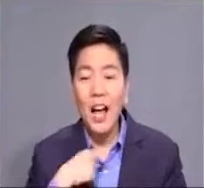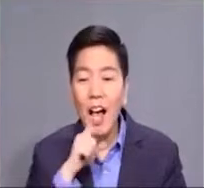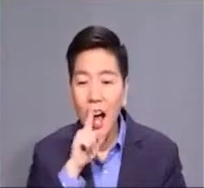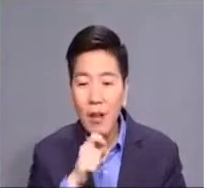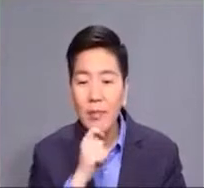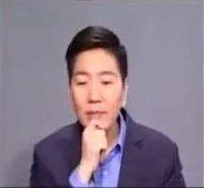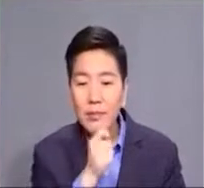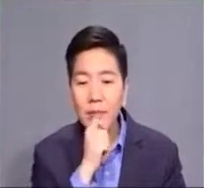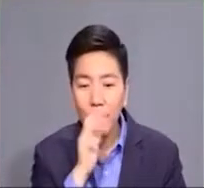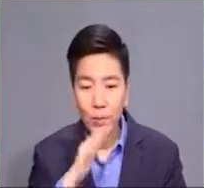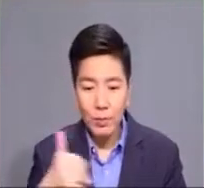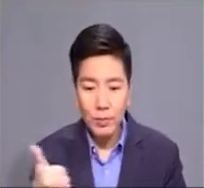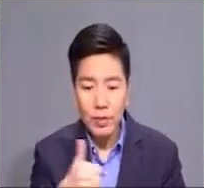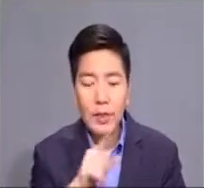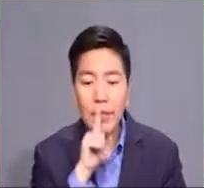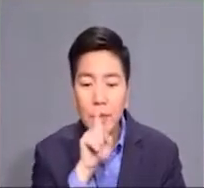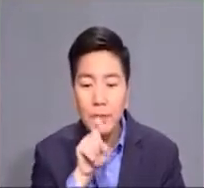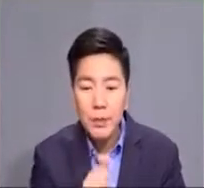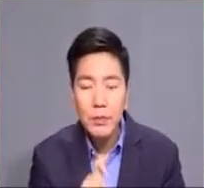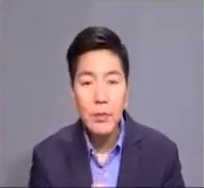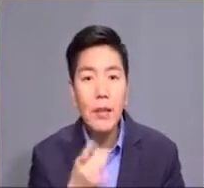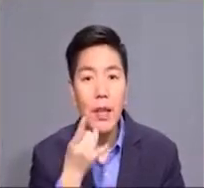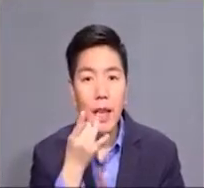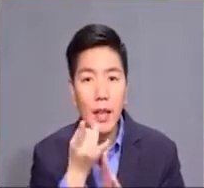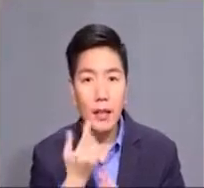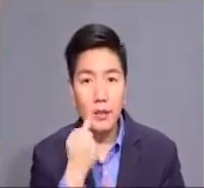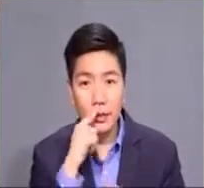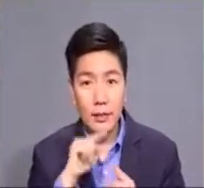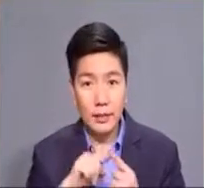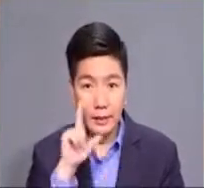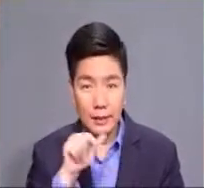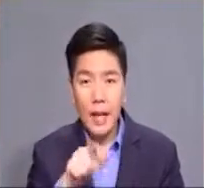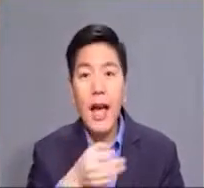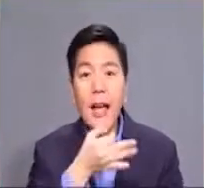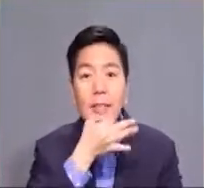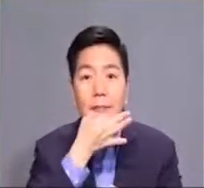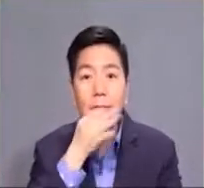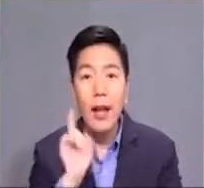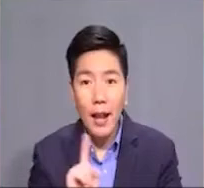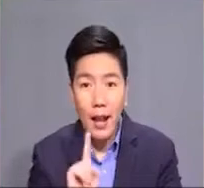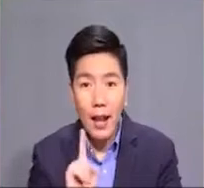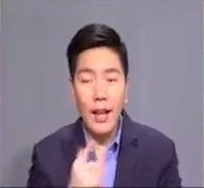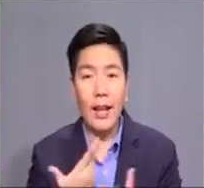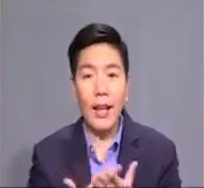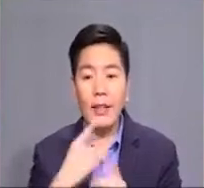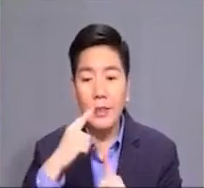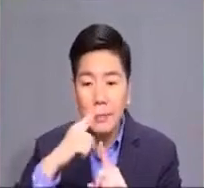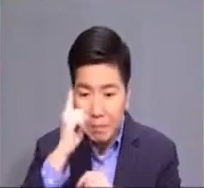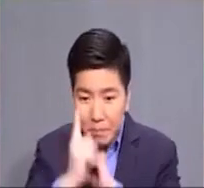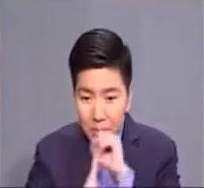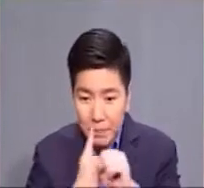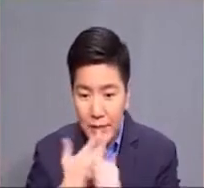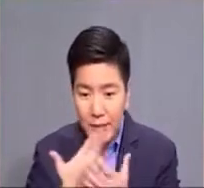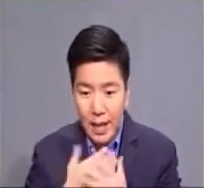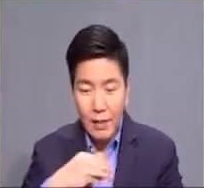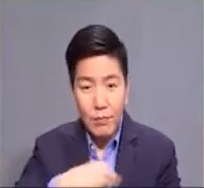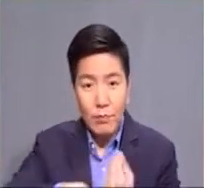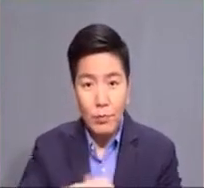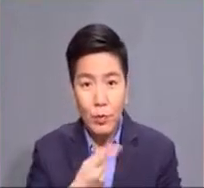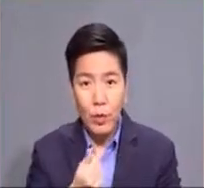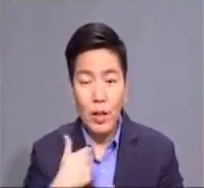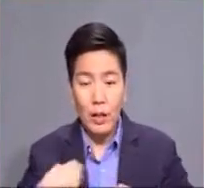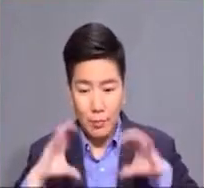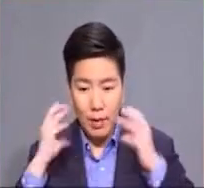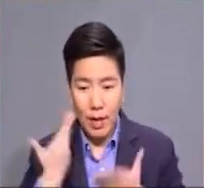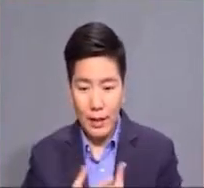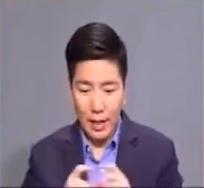ถามสัมภาษณ์ชาวบ้านเนี่ยถามคำถามอะไรบ้างอะค่ะ คำถามหลักๆคือลุงอาชีพอะไรรายได้ของลุงต่อปีเท่าไหร่แล้ววงเงินที่รัฐบ